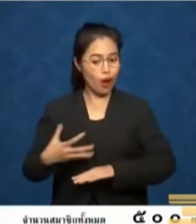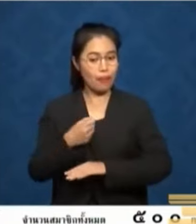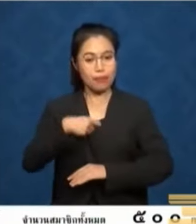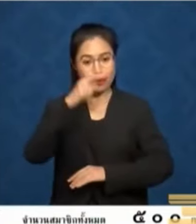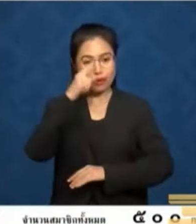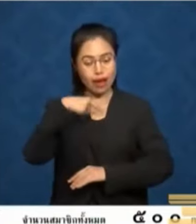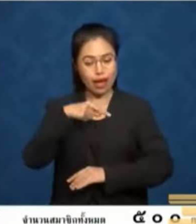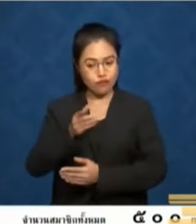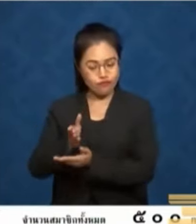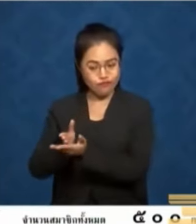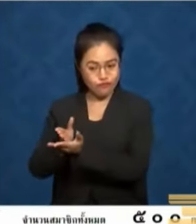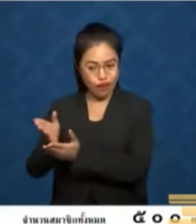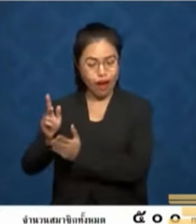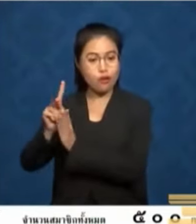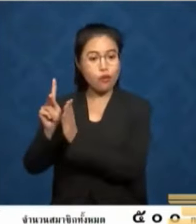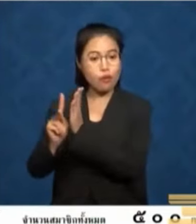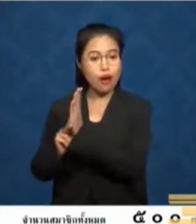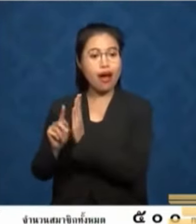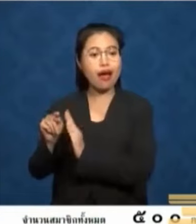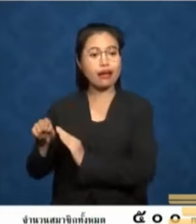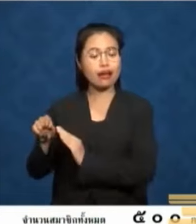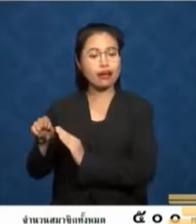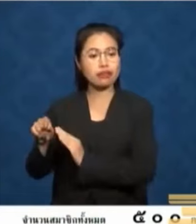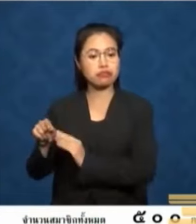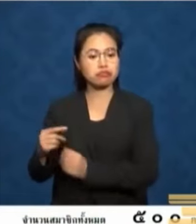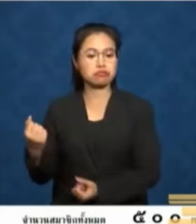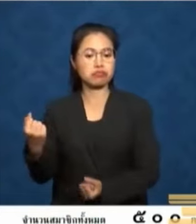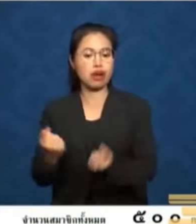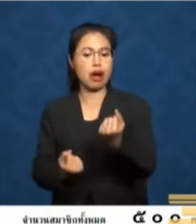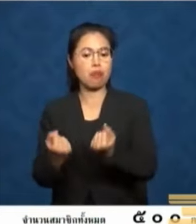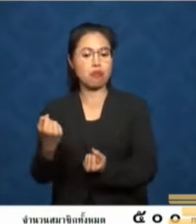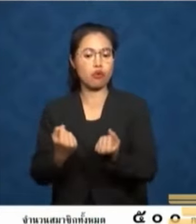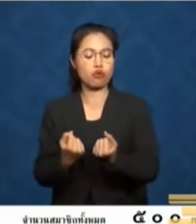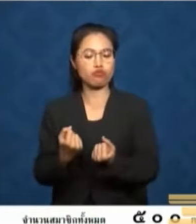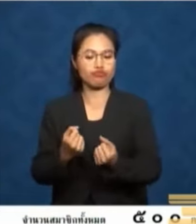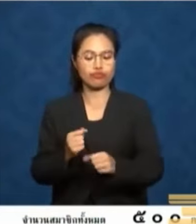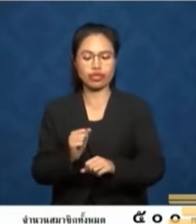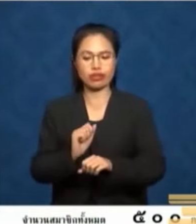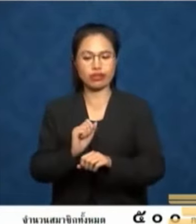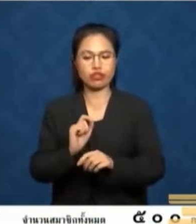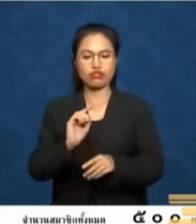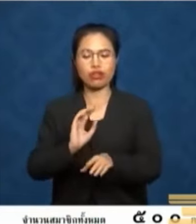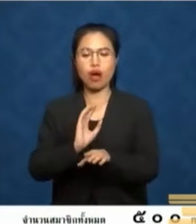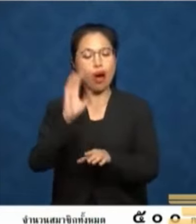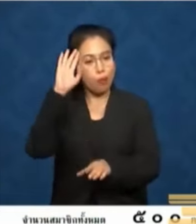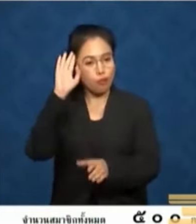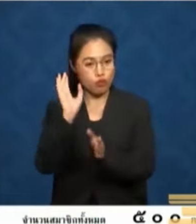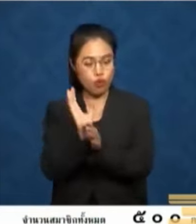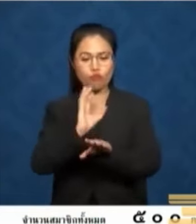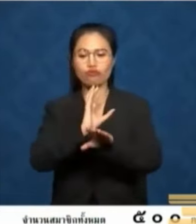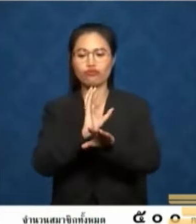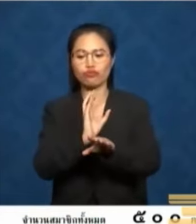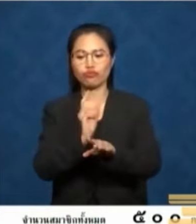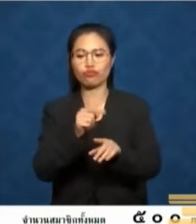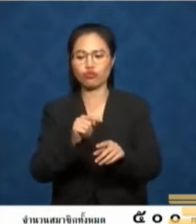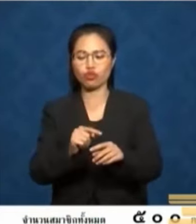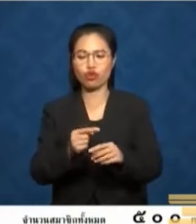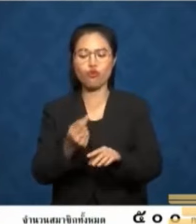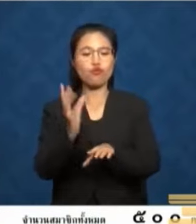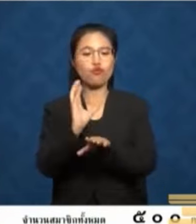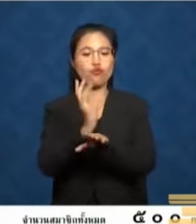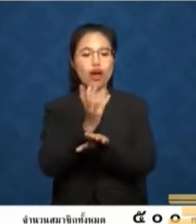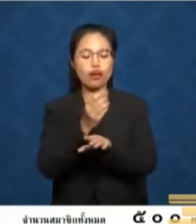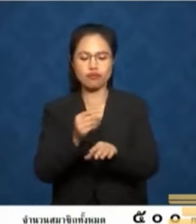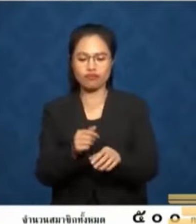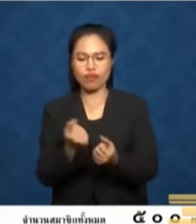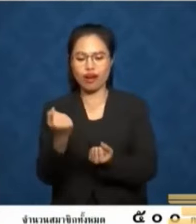นิติบัญญัติเนี่ยขับรถมีตำรวจนำเปิดไฟโล่ไปบนถนนเพื่อไป